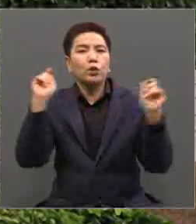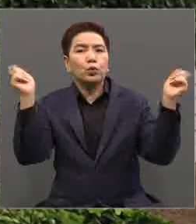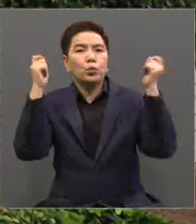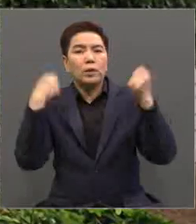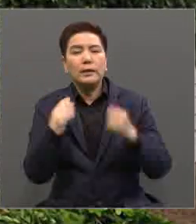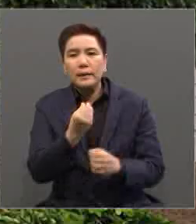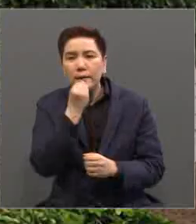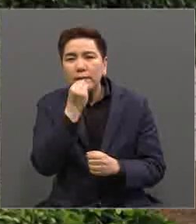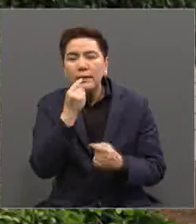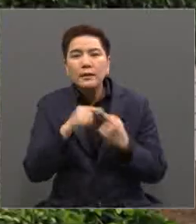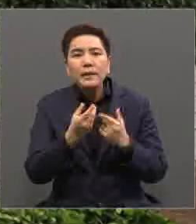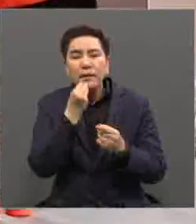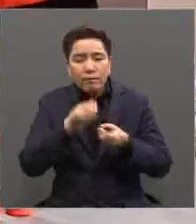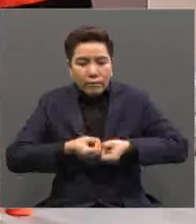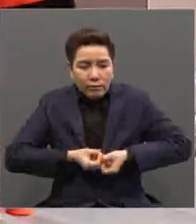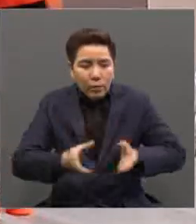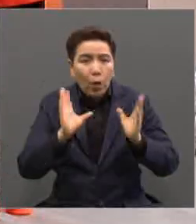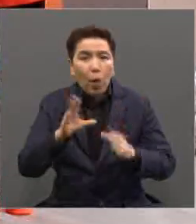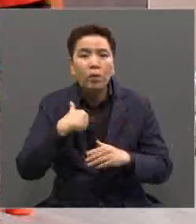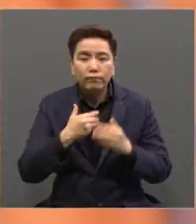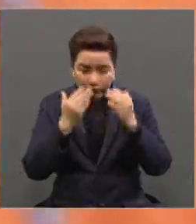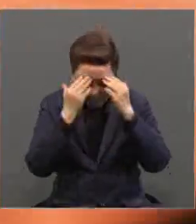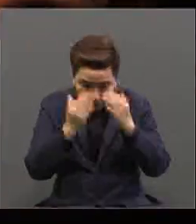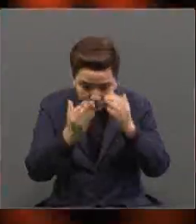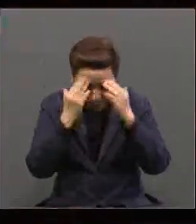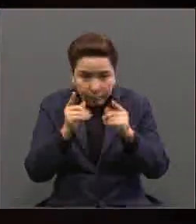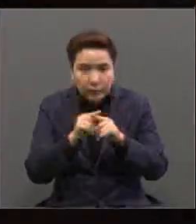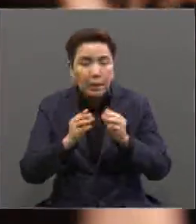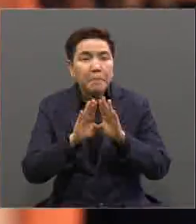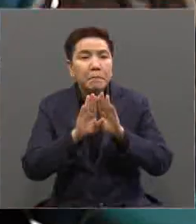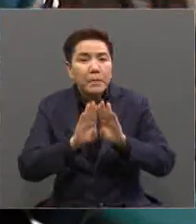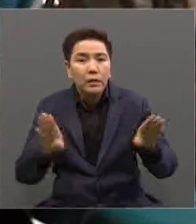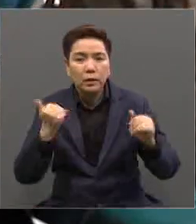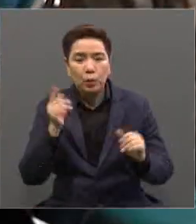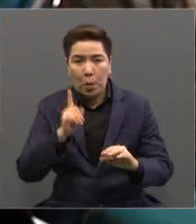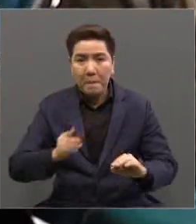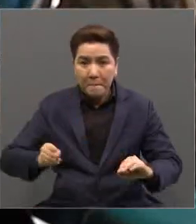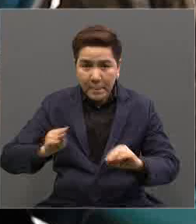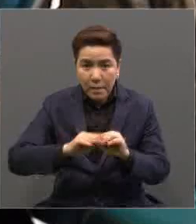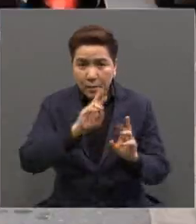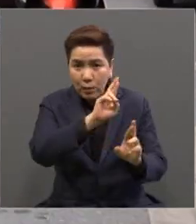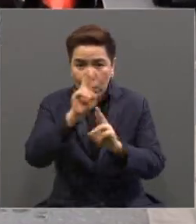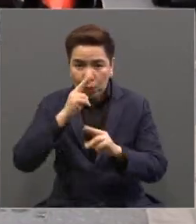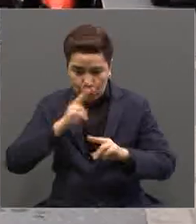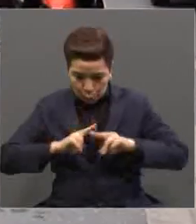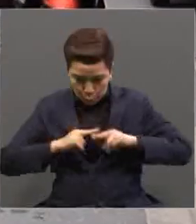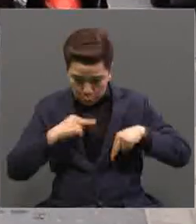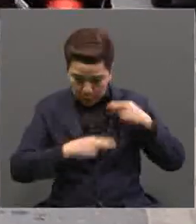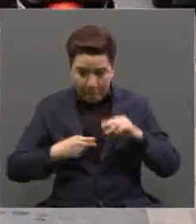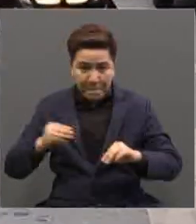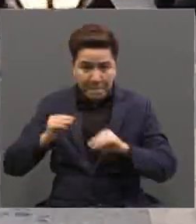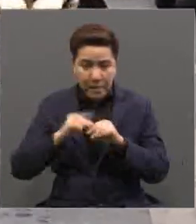เทศกาลฮารีรายออีดิลฟิตรีพอดีเพราะฉะนั้นเนี่ยประชาชนควรจะเพิ่มความระมัดระวังตัวเองให้มากขึ้น